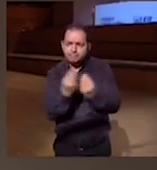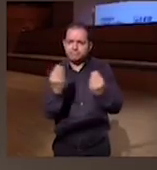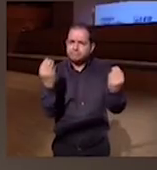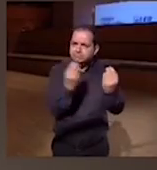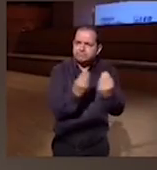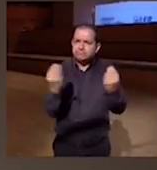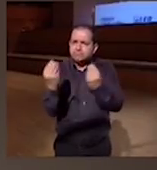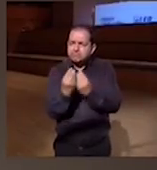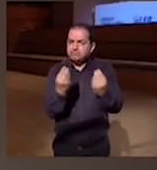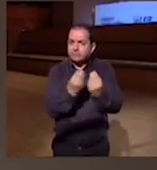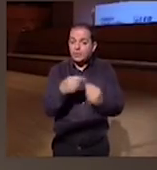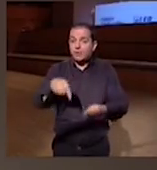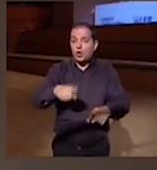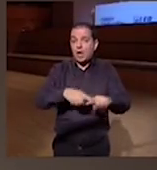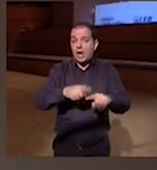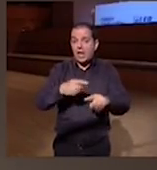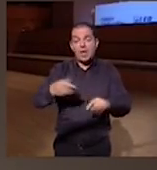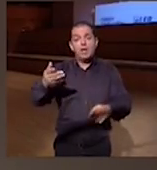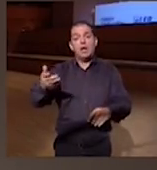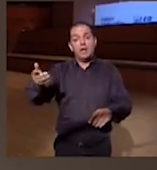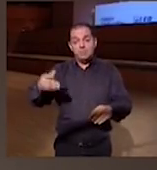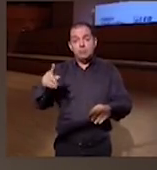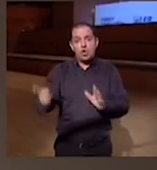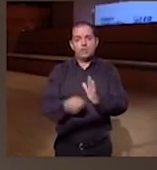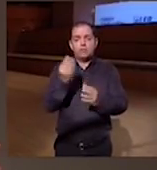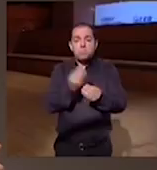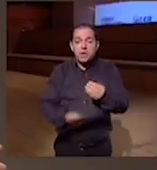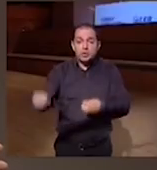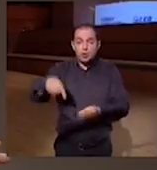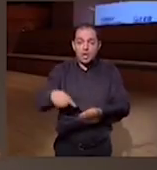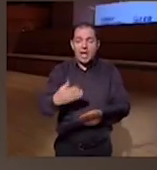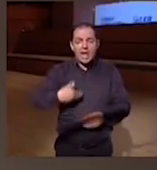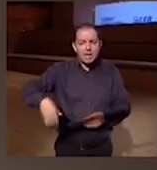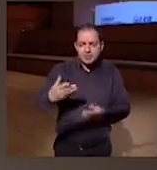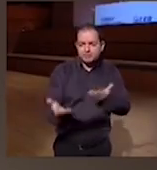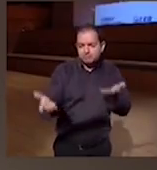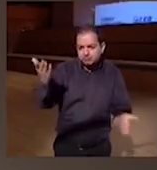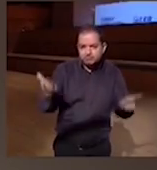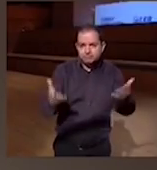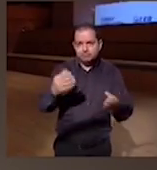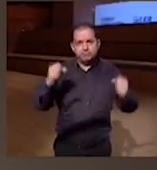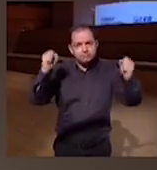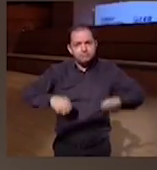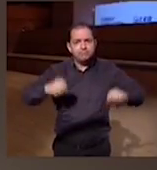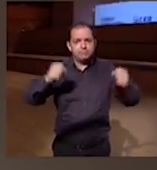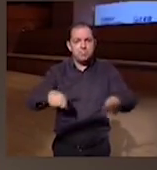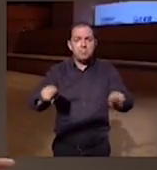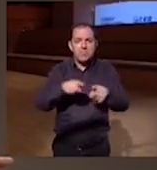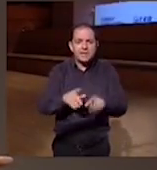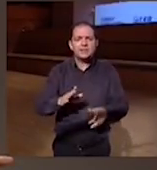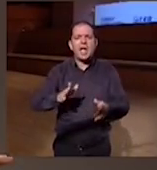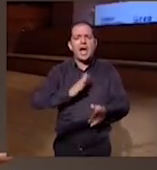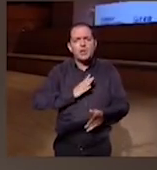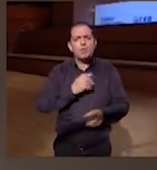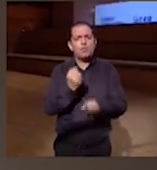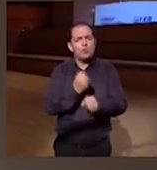Πιστεύω ότι σήμερα αυτό το έχει ανάγκη περισσότερο από ποτέ ο τόπος. Μαζί με τον κόσμο της εργασίας να επενδύσουμε